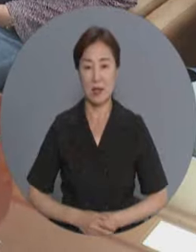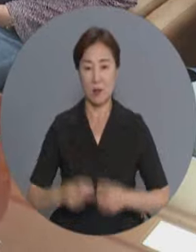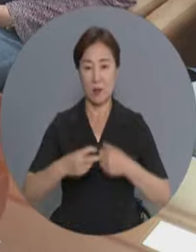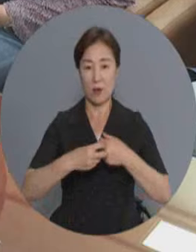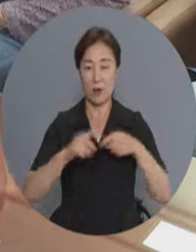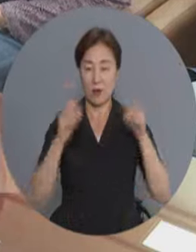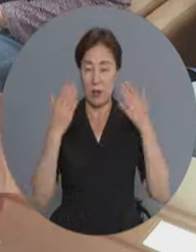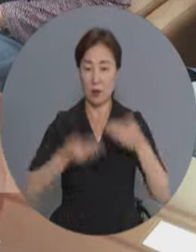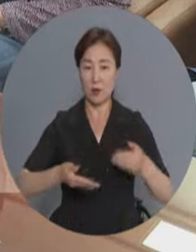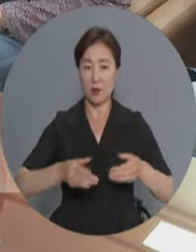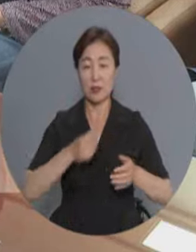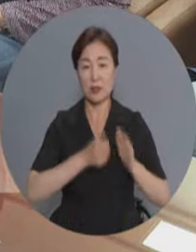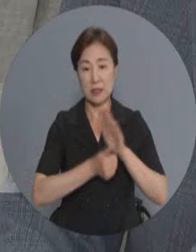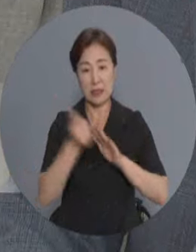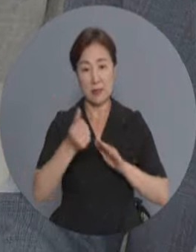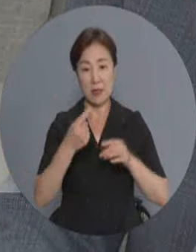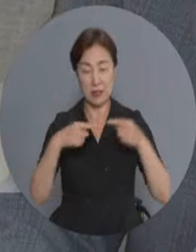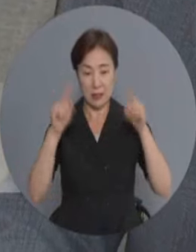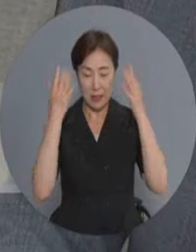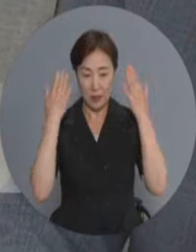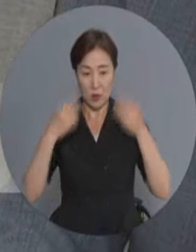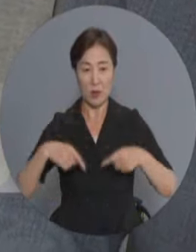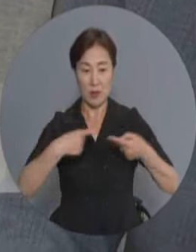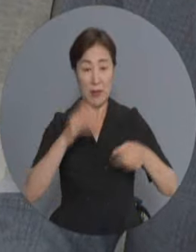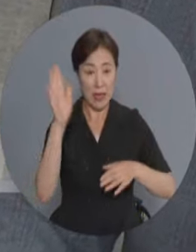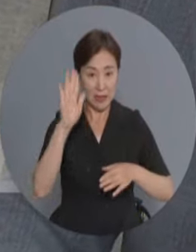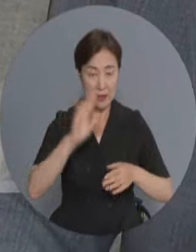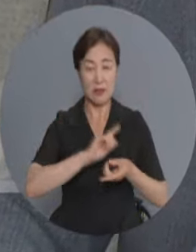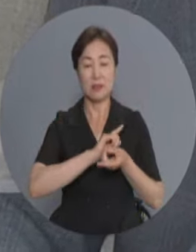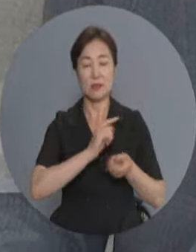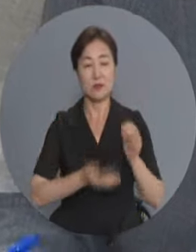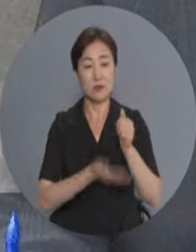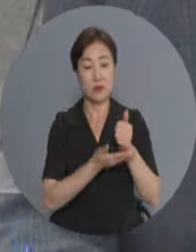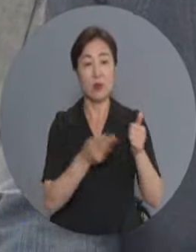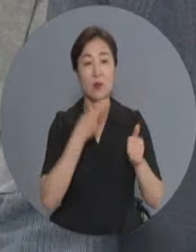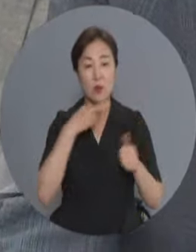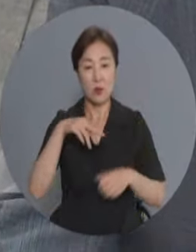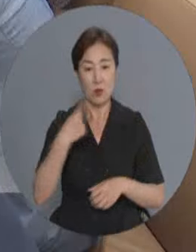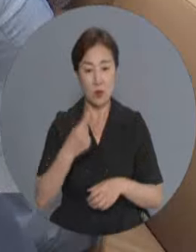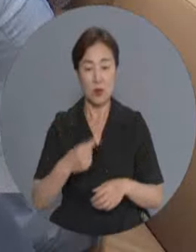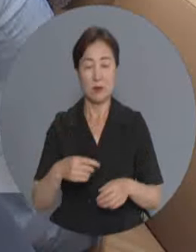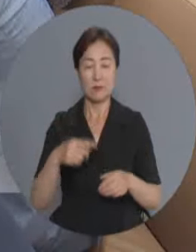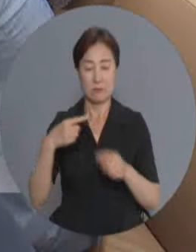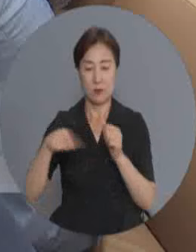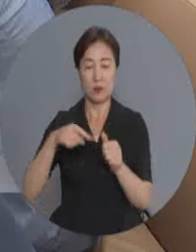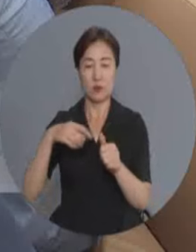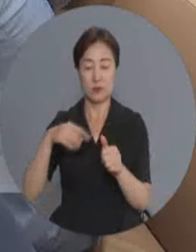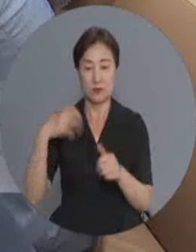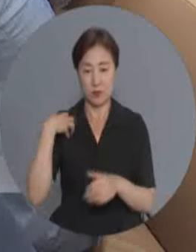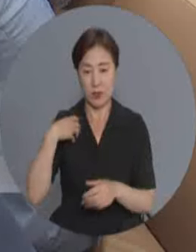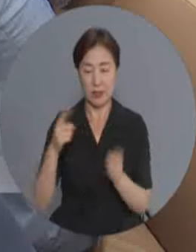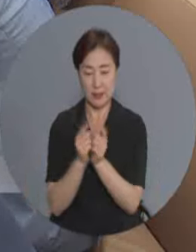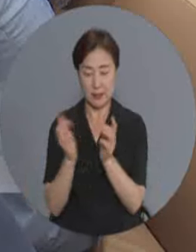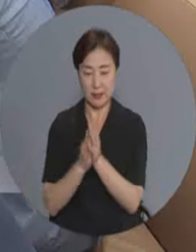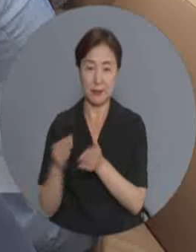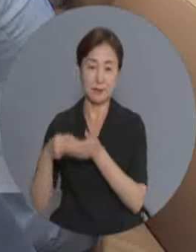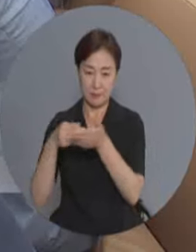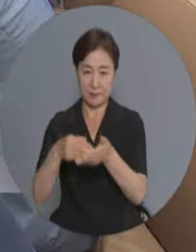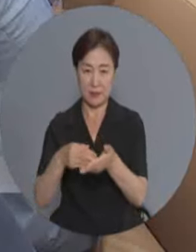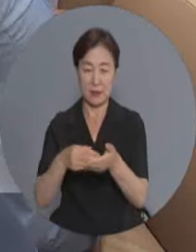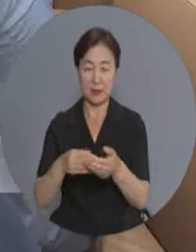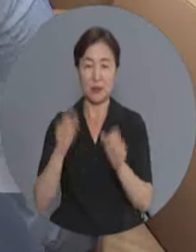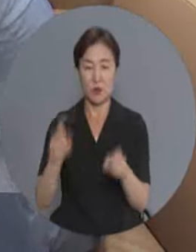설립 희망대학이 용역에 참여하지 않아 추천을 받지 못하더라도 법적으로 교육부에 별도의 신청 기회를 박탈할 수